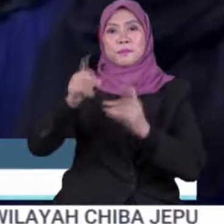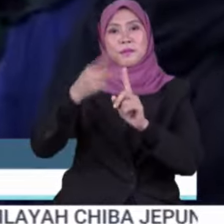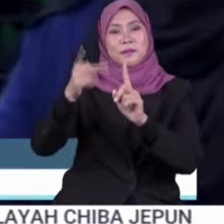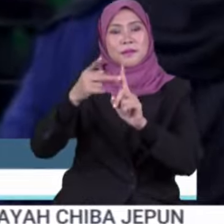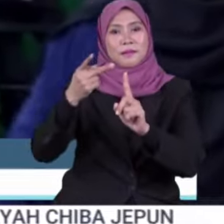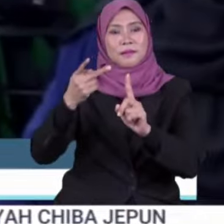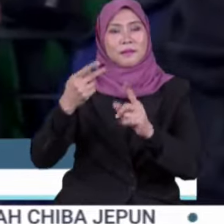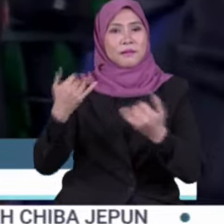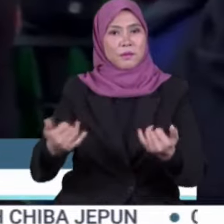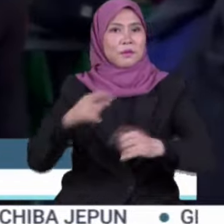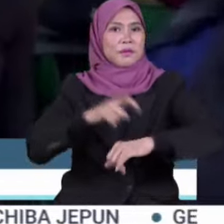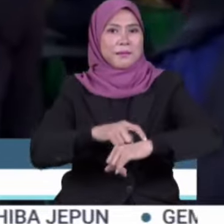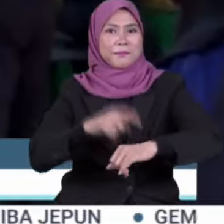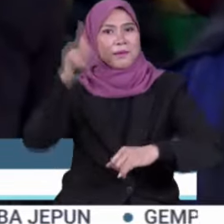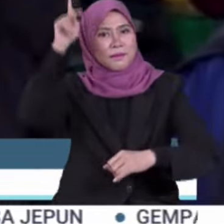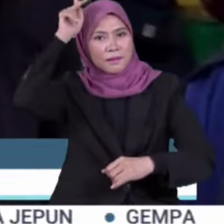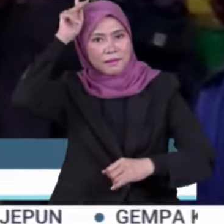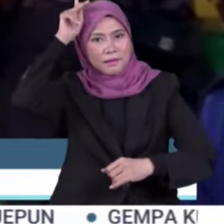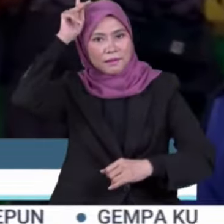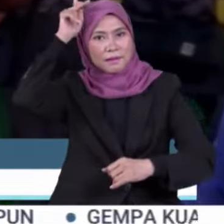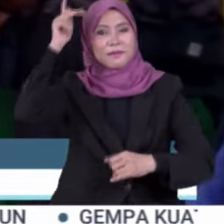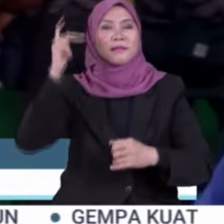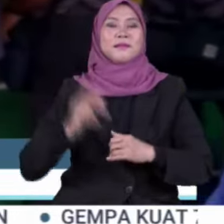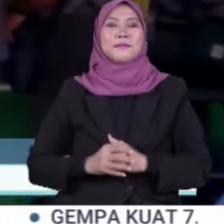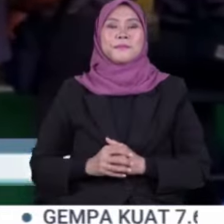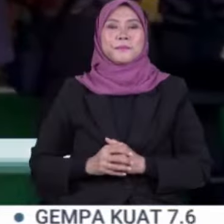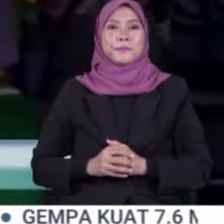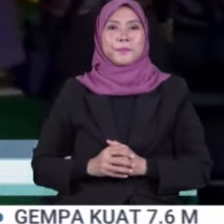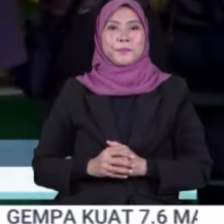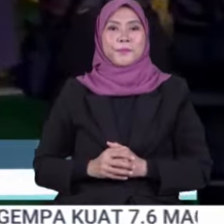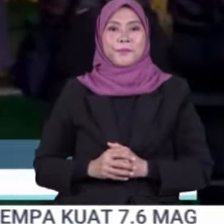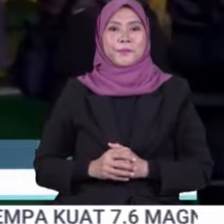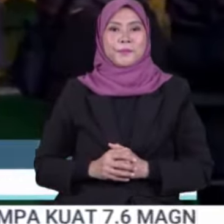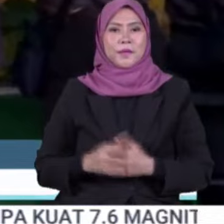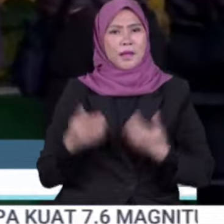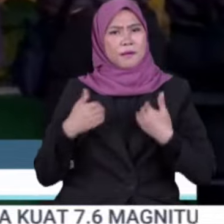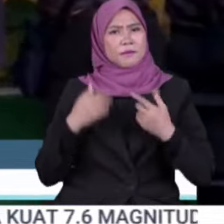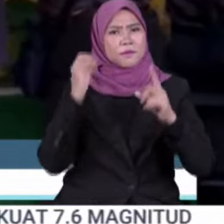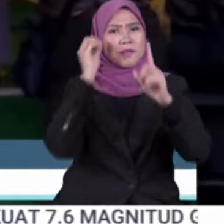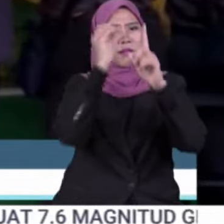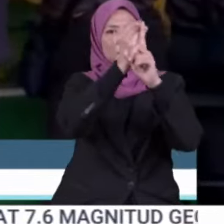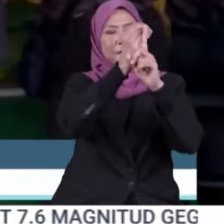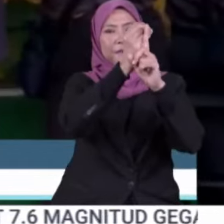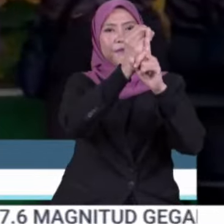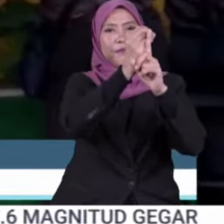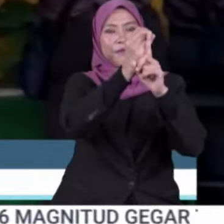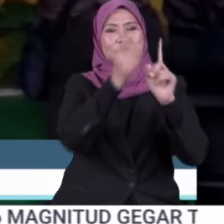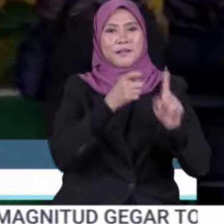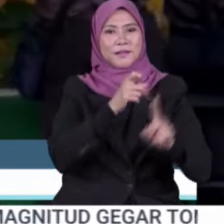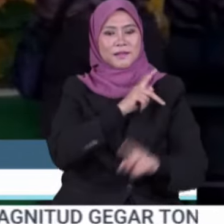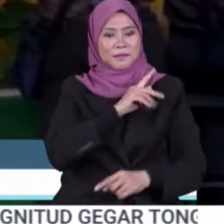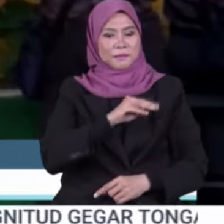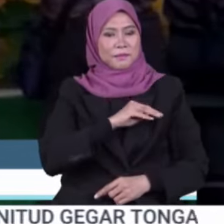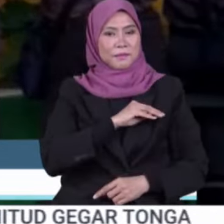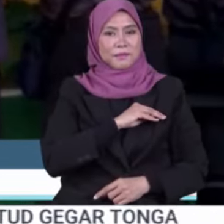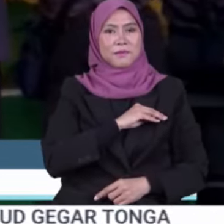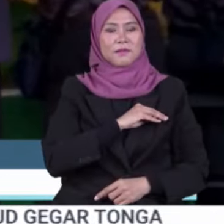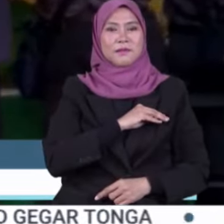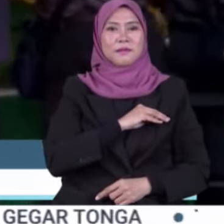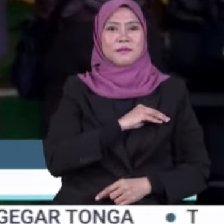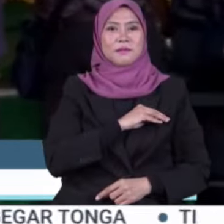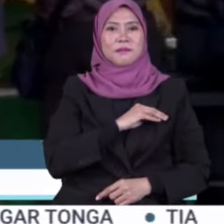ini tiba masa di Kelantan. Okey, dan ada beberapa objektif yang daripada pihak kementerian. Sebab